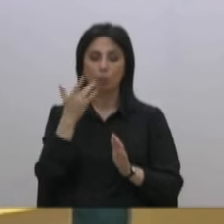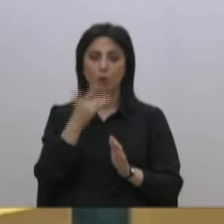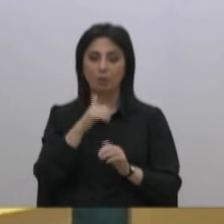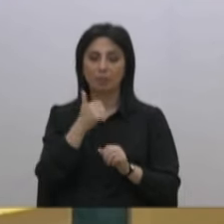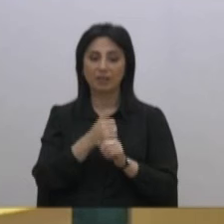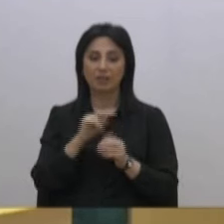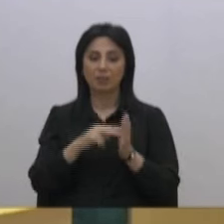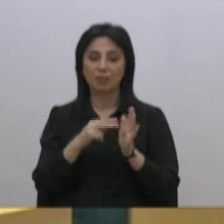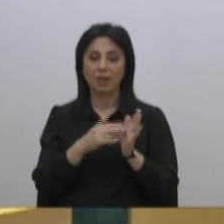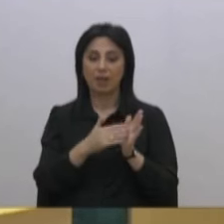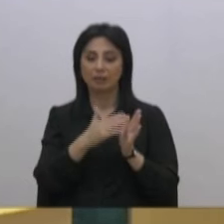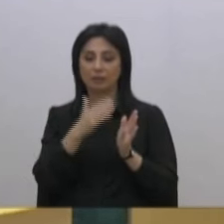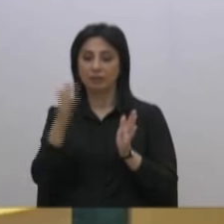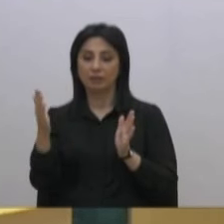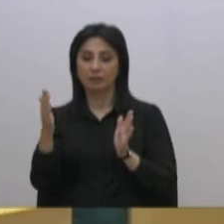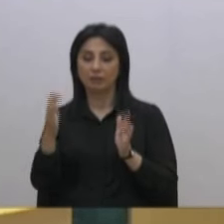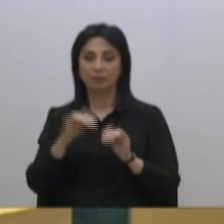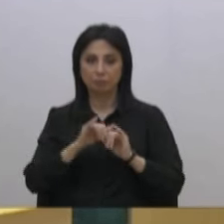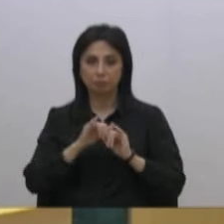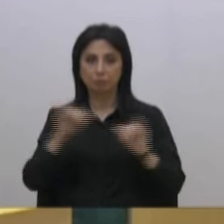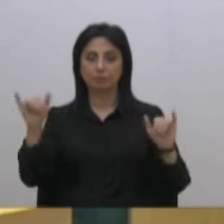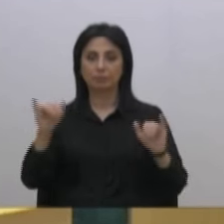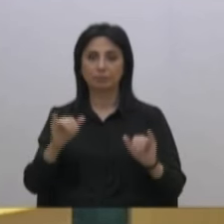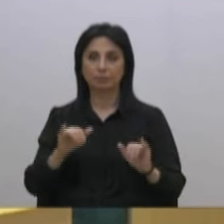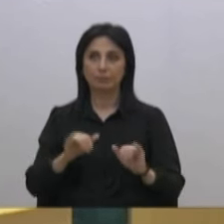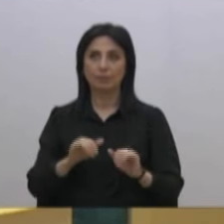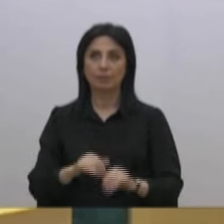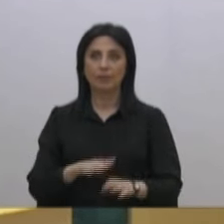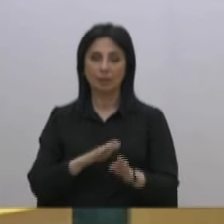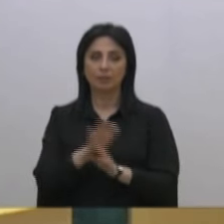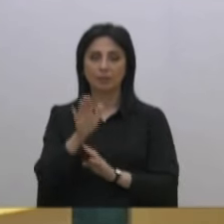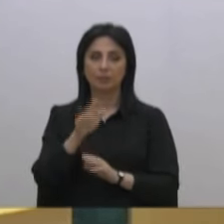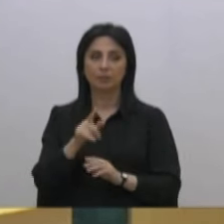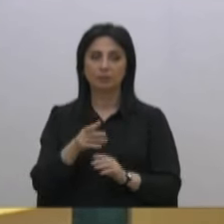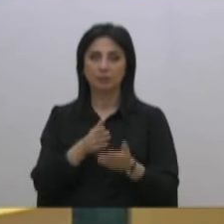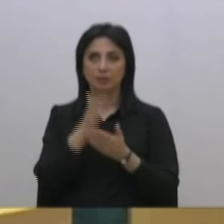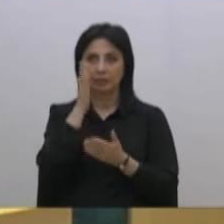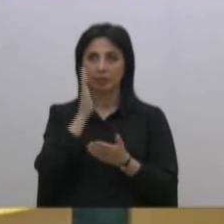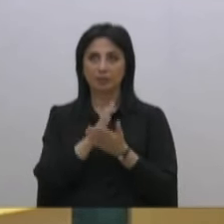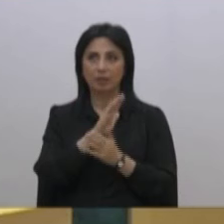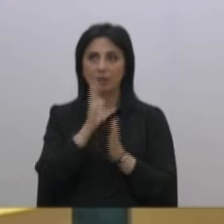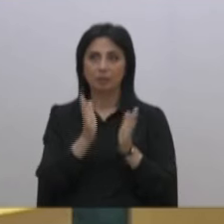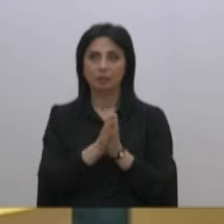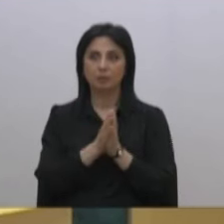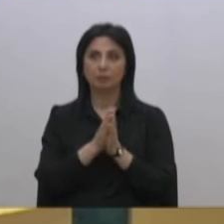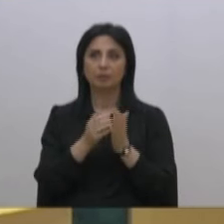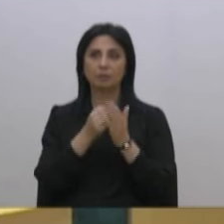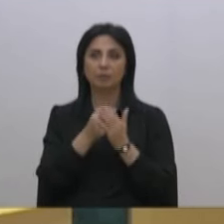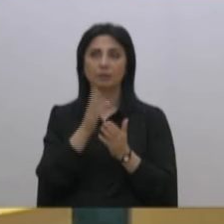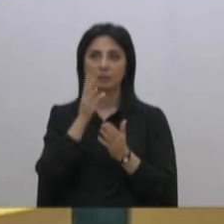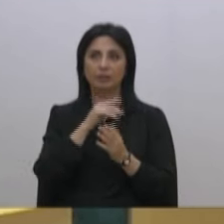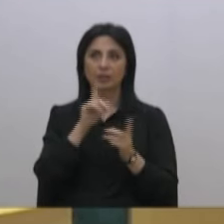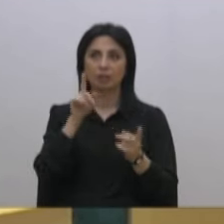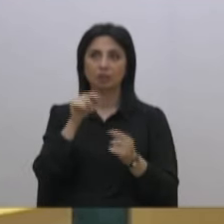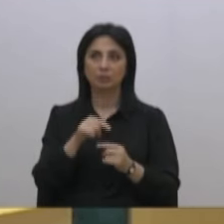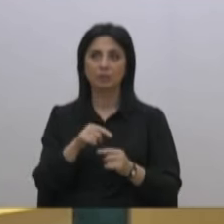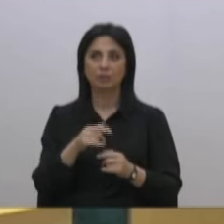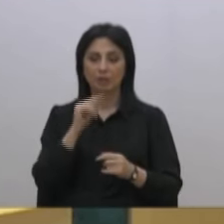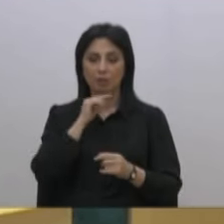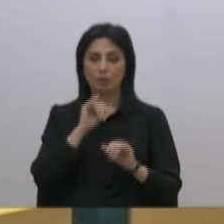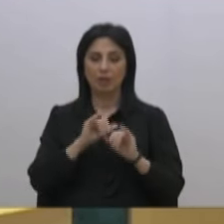მთავარი ამოცანა უნდა იყოს პოტენციალის მაქსიმალური ათვისება და ეს მიზანიც არის აბსოლუტურად მიღწევადი. შესაბამისად,